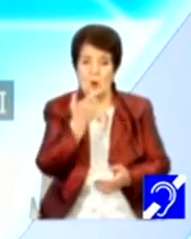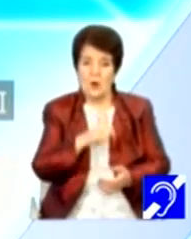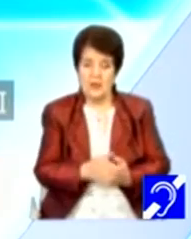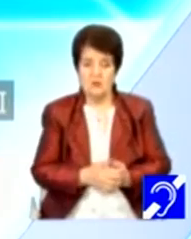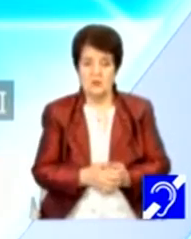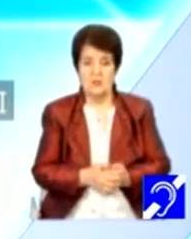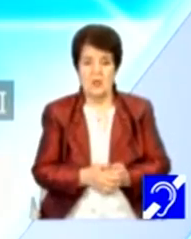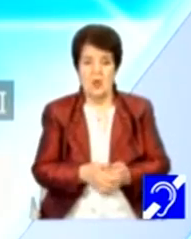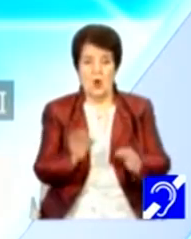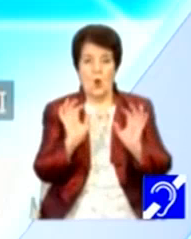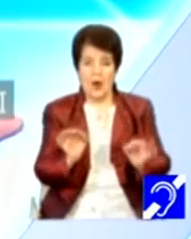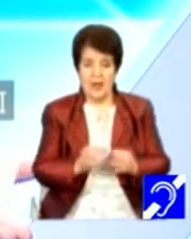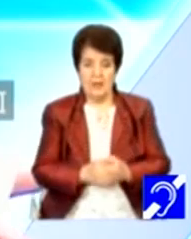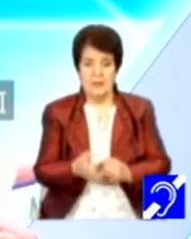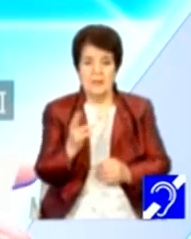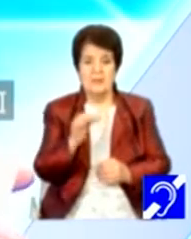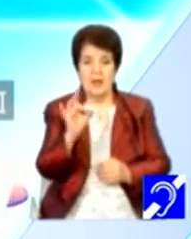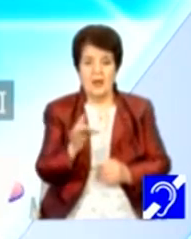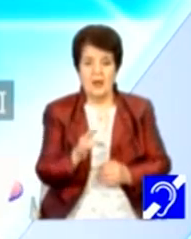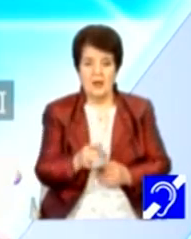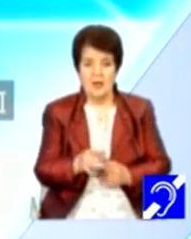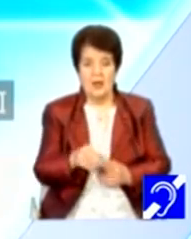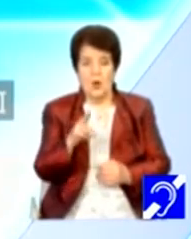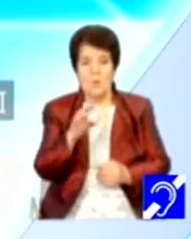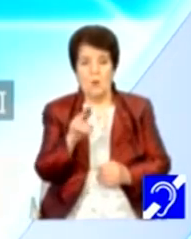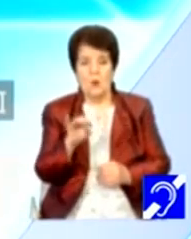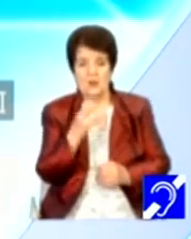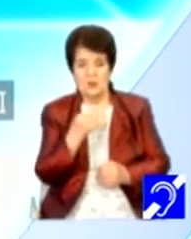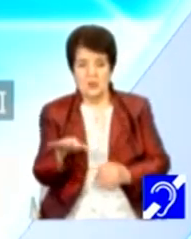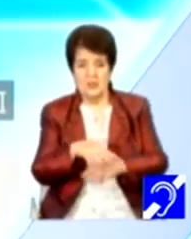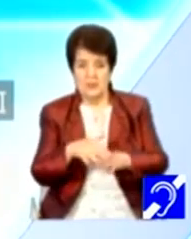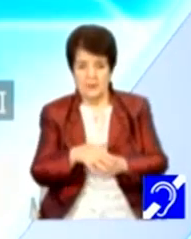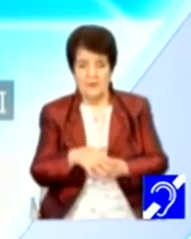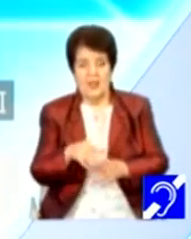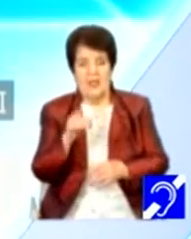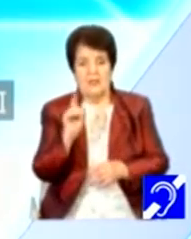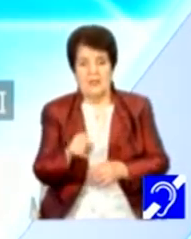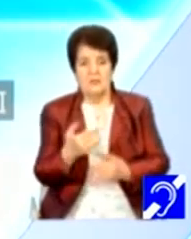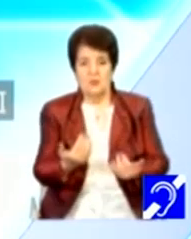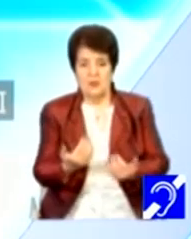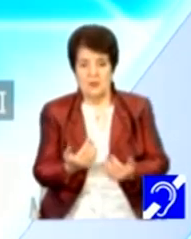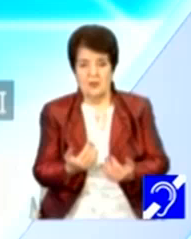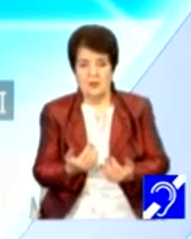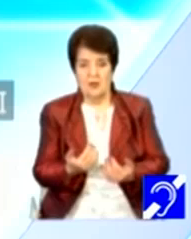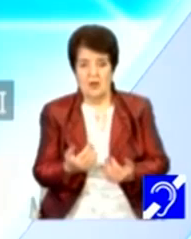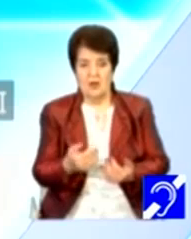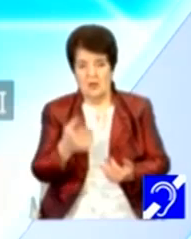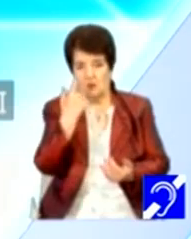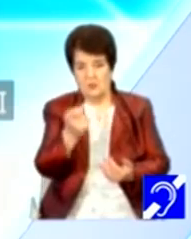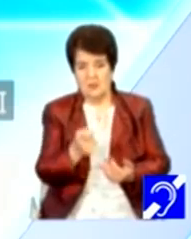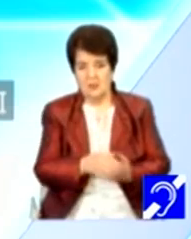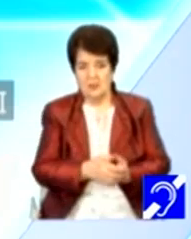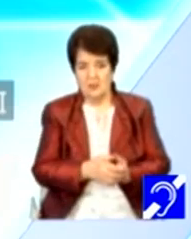oamenii corecți, dar votează populiștii? Acum, ce se referă la sumele acestea anunțate,